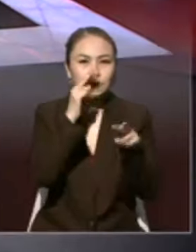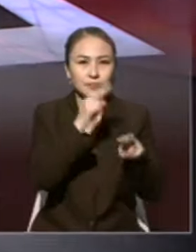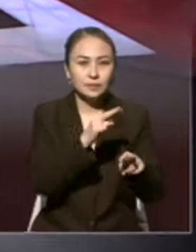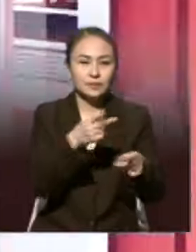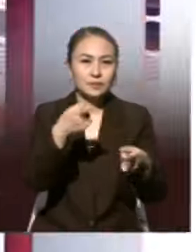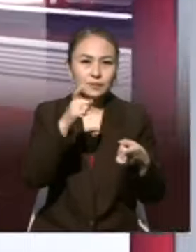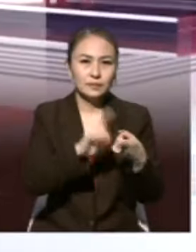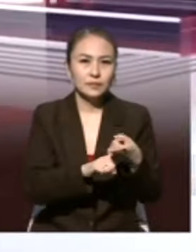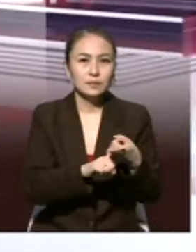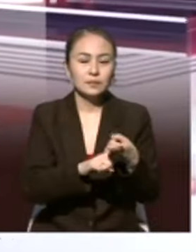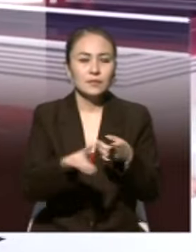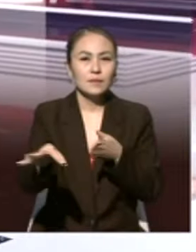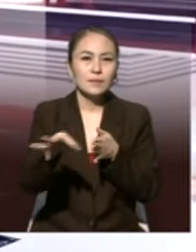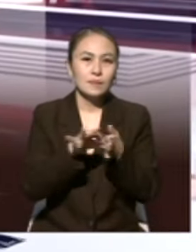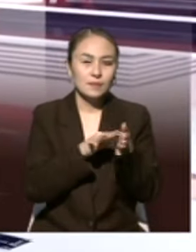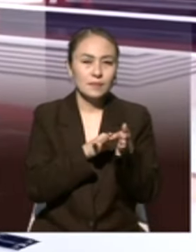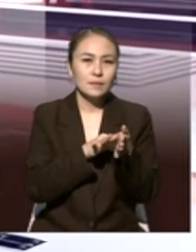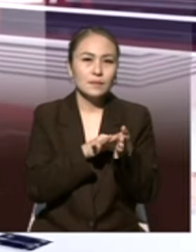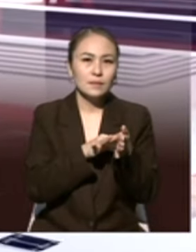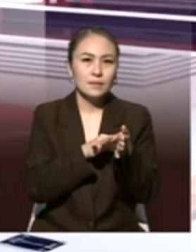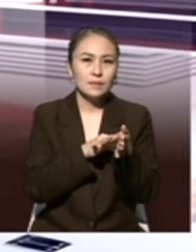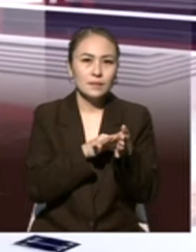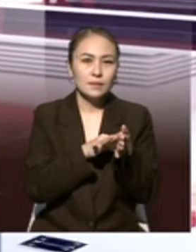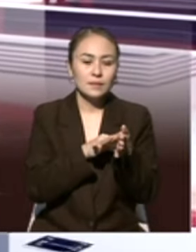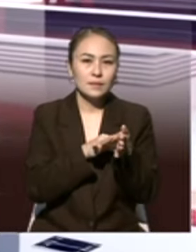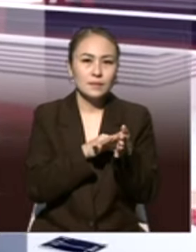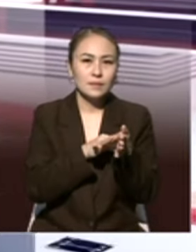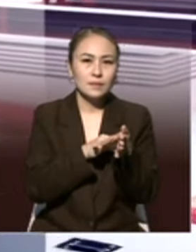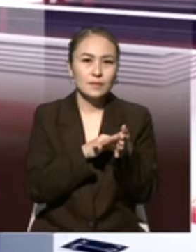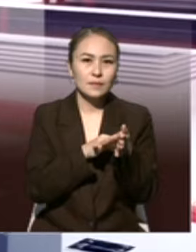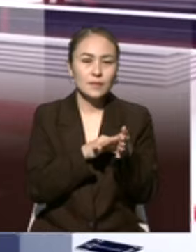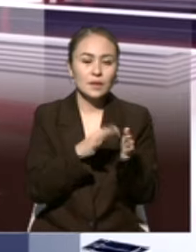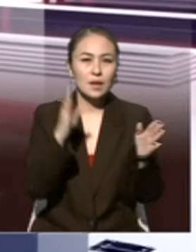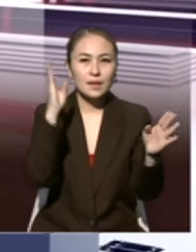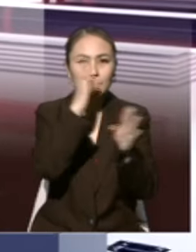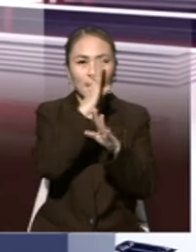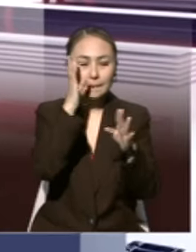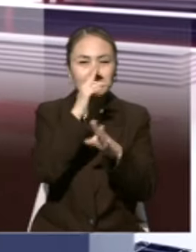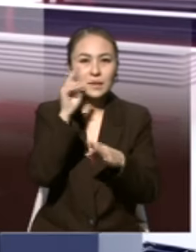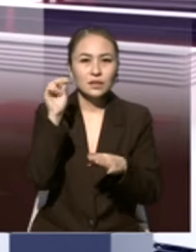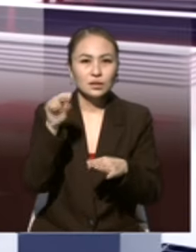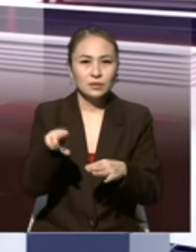осы тез арада осы апатты табиғатты, апатты жағдайды